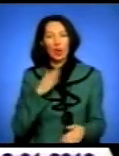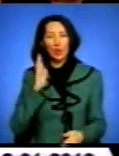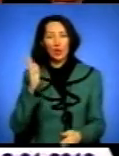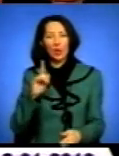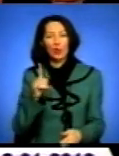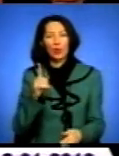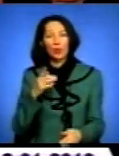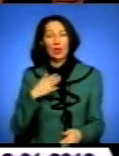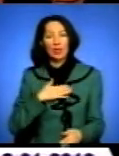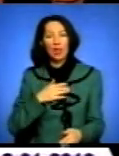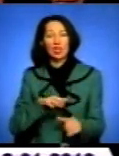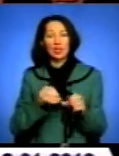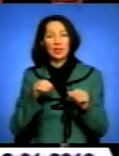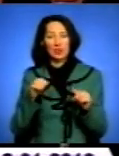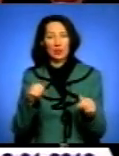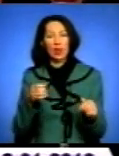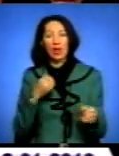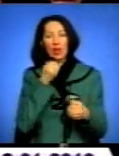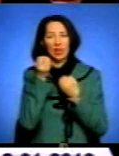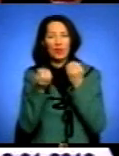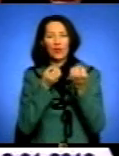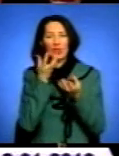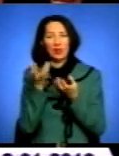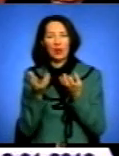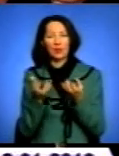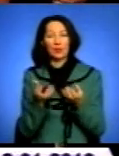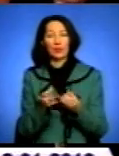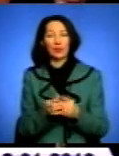щоб наша земля квітла.